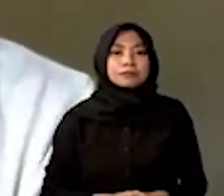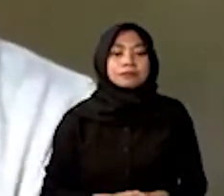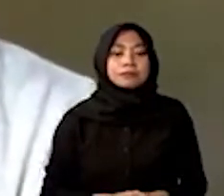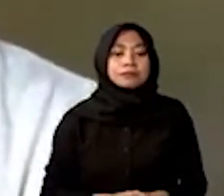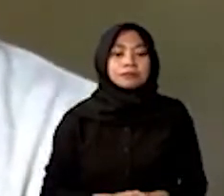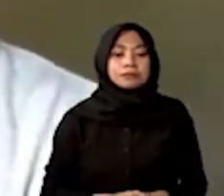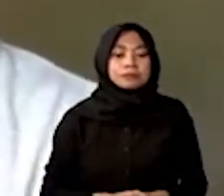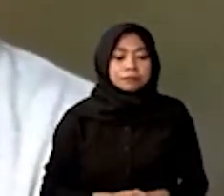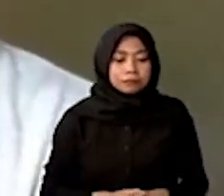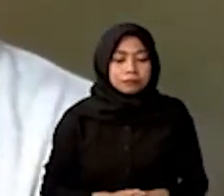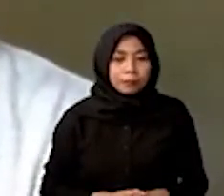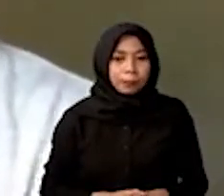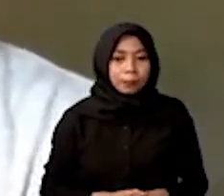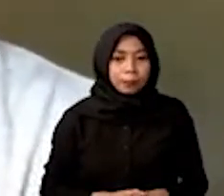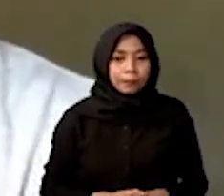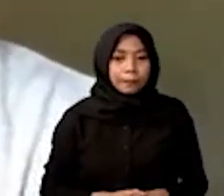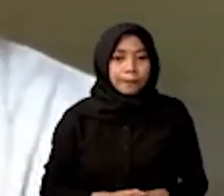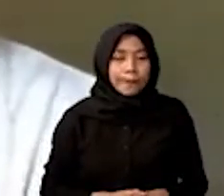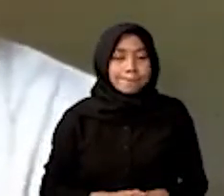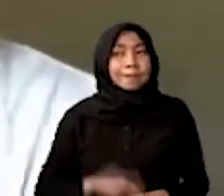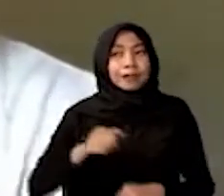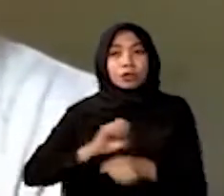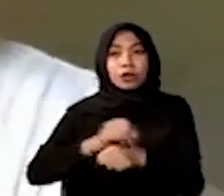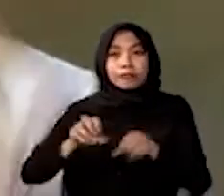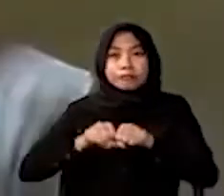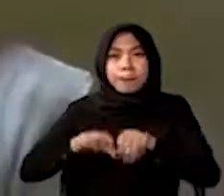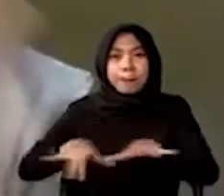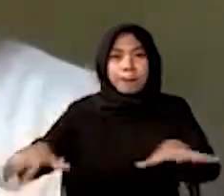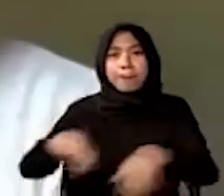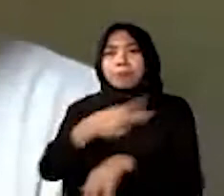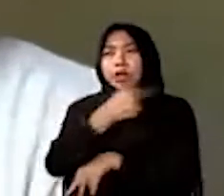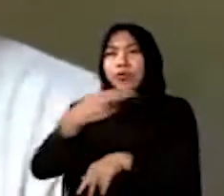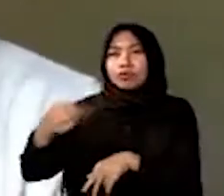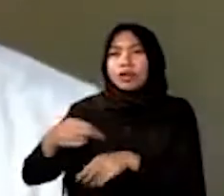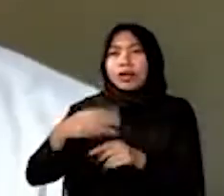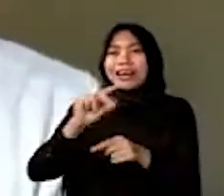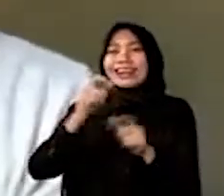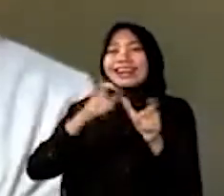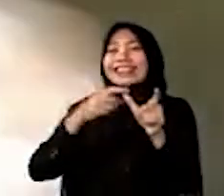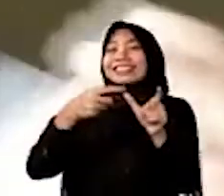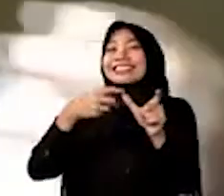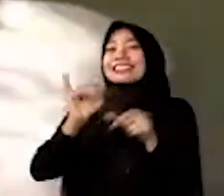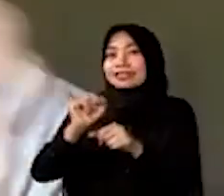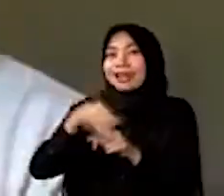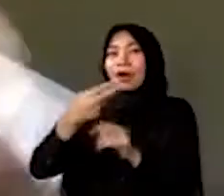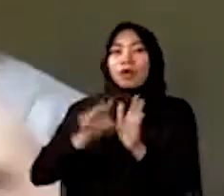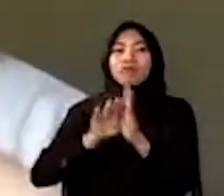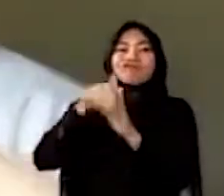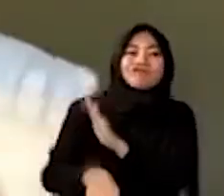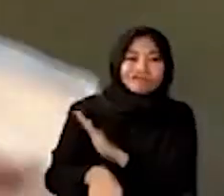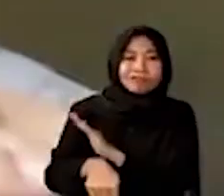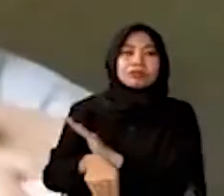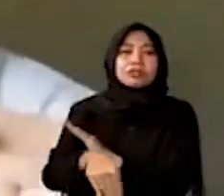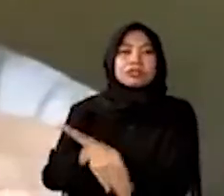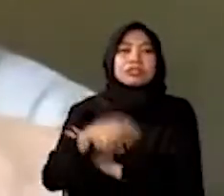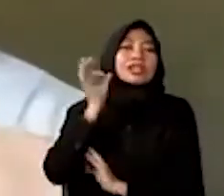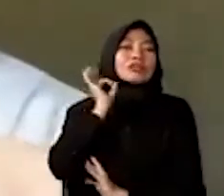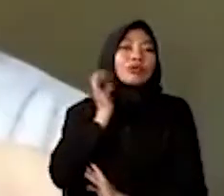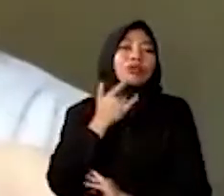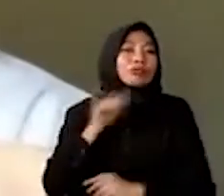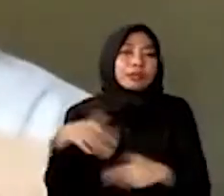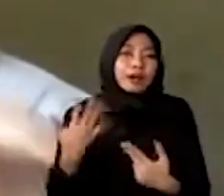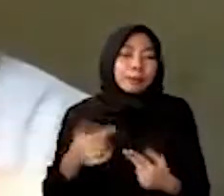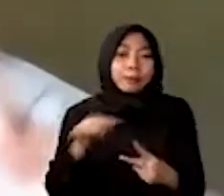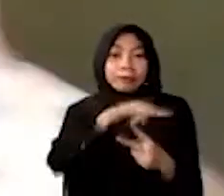indonesia kejurang Resesi ekonomi di masa pandemi sekarang ini seperti apa nih pak menteri lalu yang kedua Bagaimana masyarakat bisa